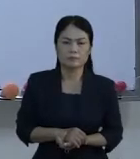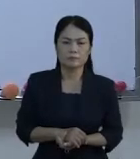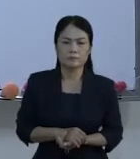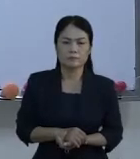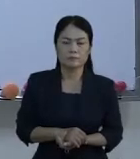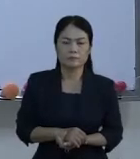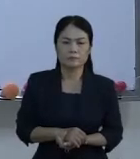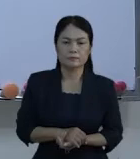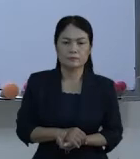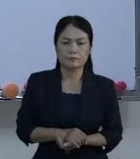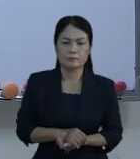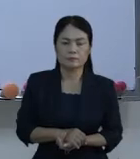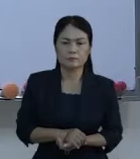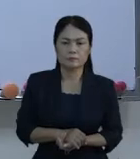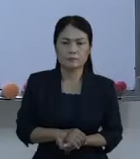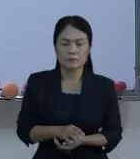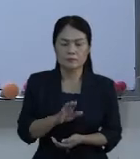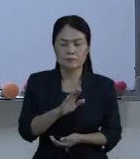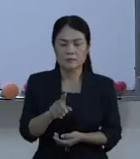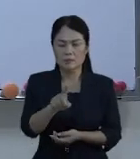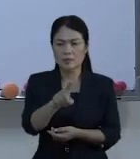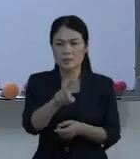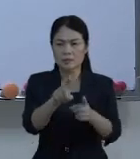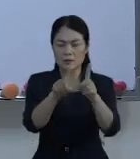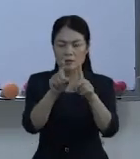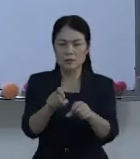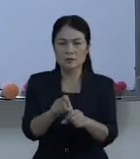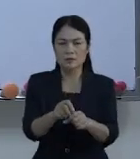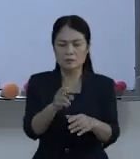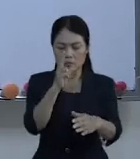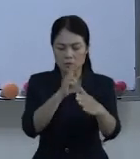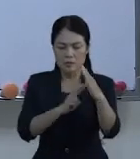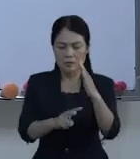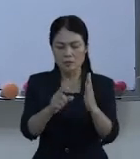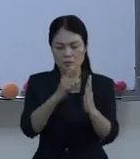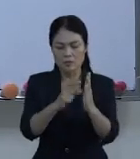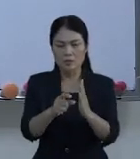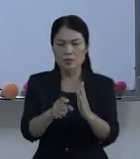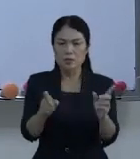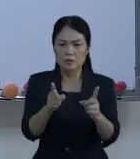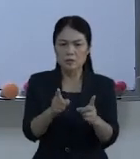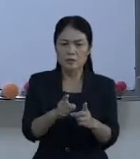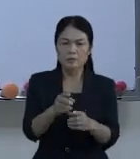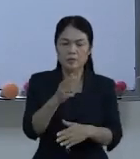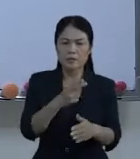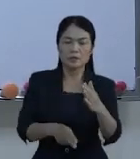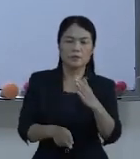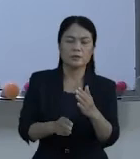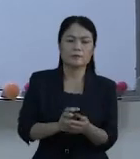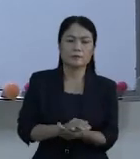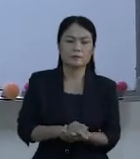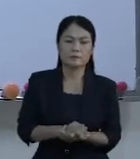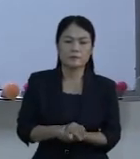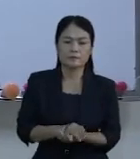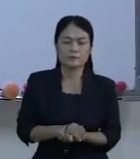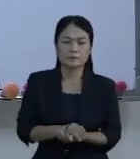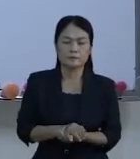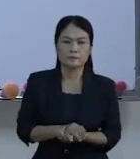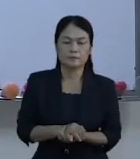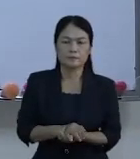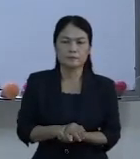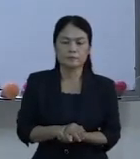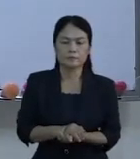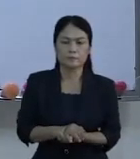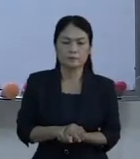và mê riêng chùm luôn mới con xạ bong tiền mà chùm lòng chừng tối em bị ấy nó con và chùm lòng chừng